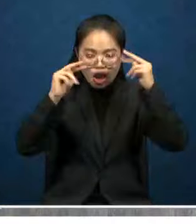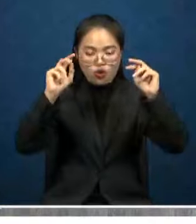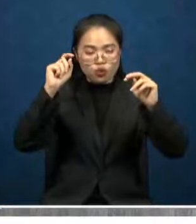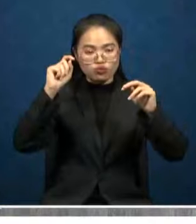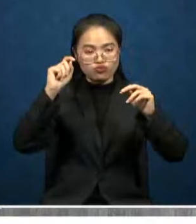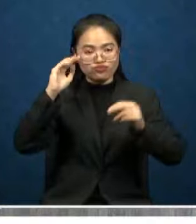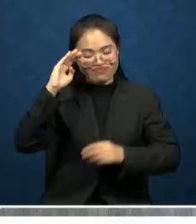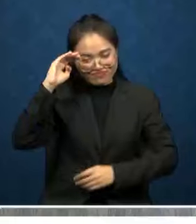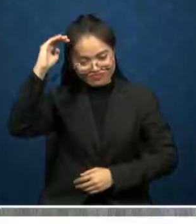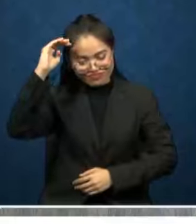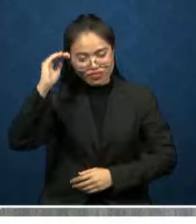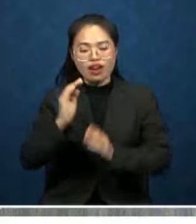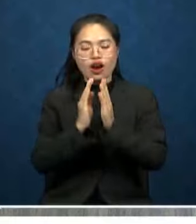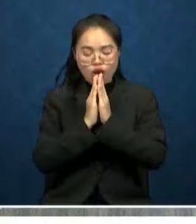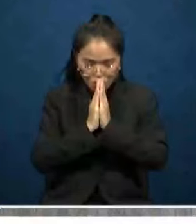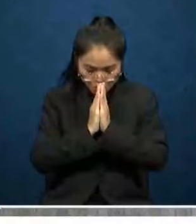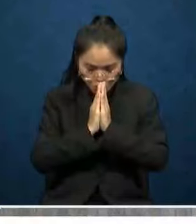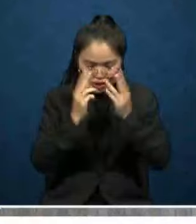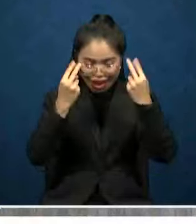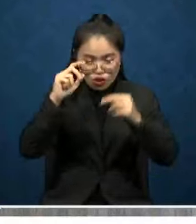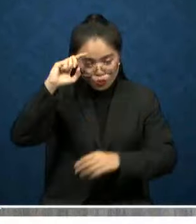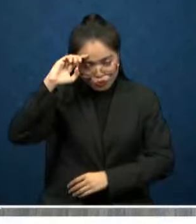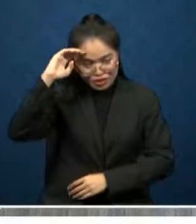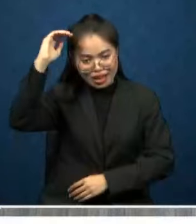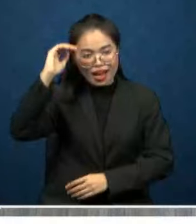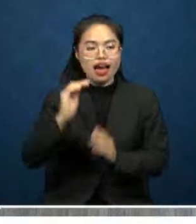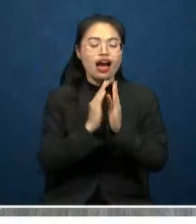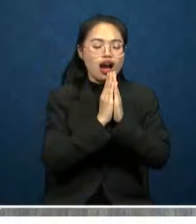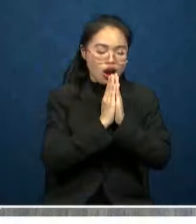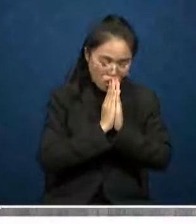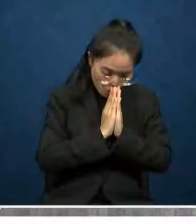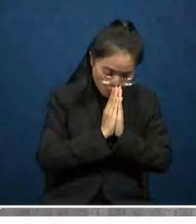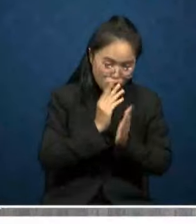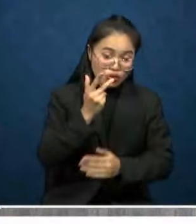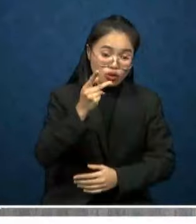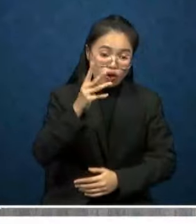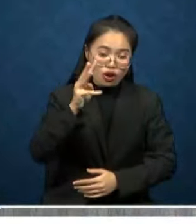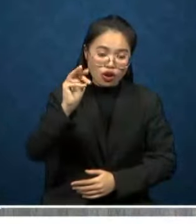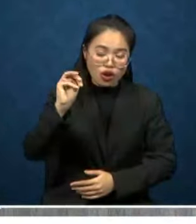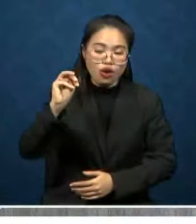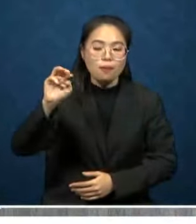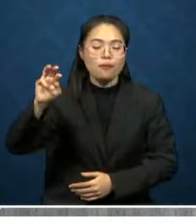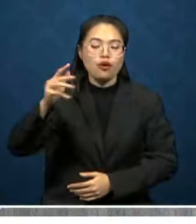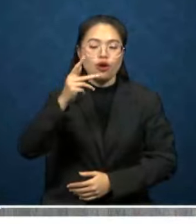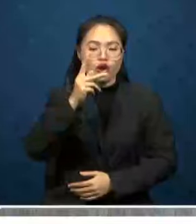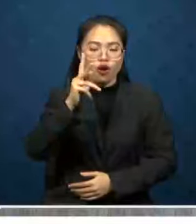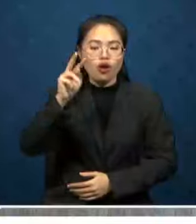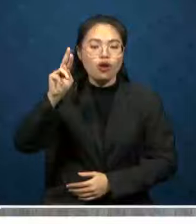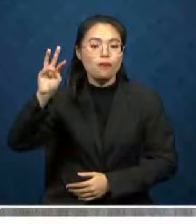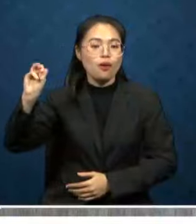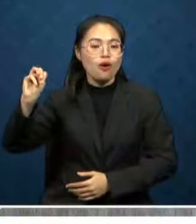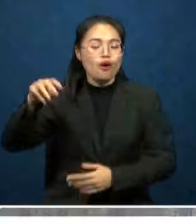รัฐมนตรีท่านเศรษฐาทวีศิลป์ขอบพระคุณท่านคณะรัฐมนตรีทุกท่านที่ท่านท่านได้กรุณา